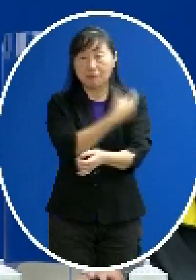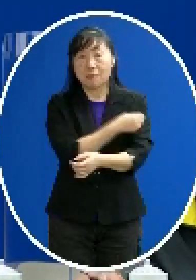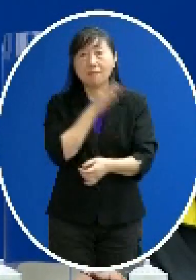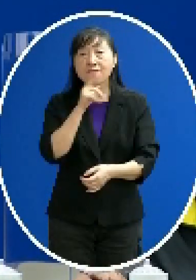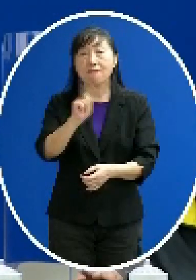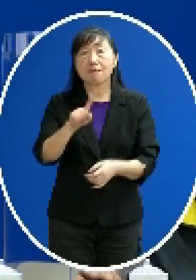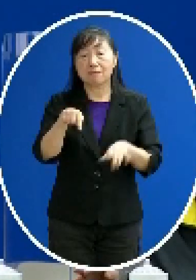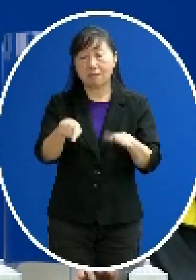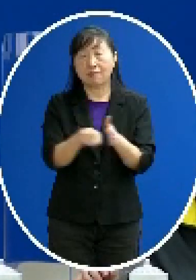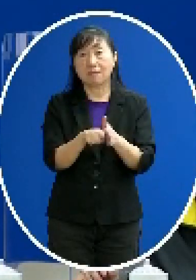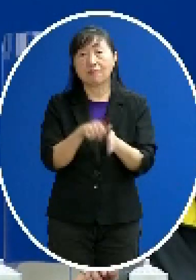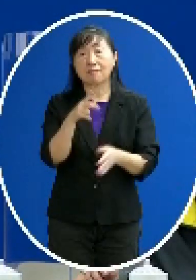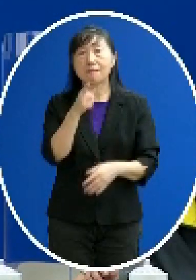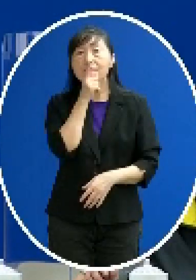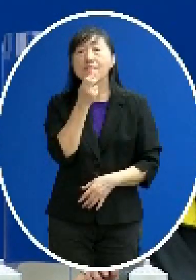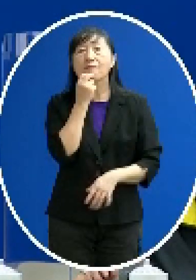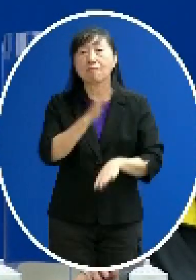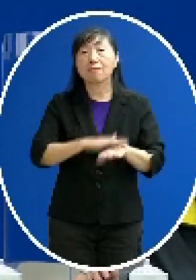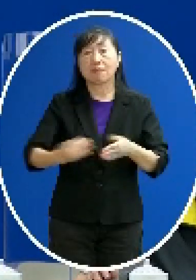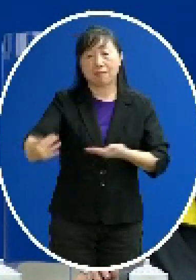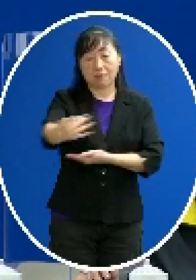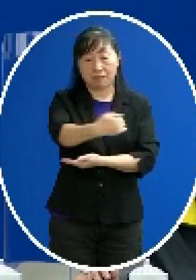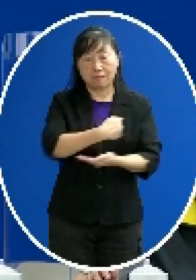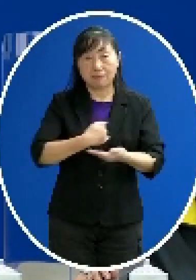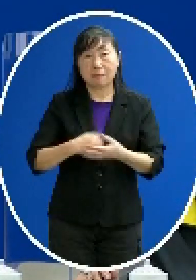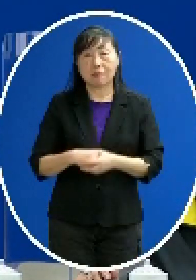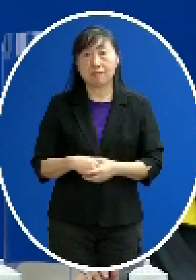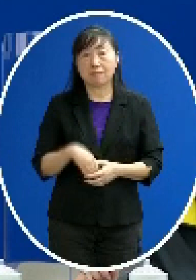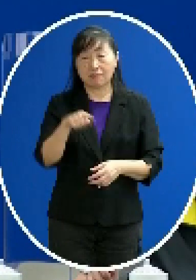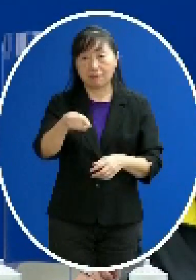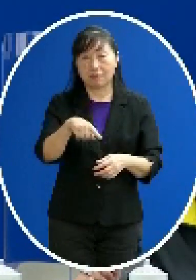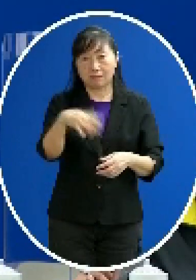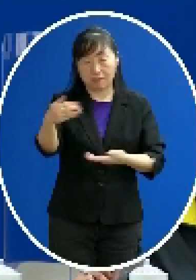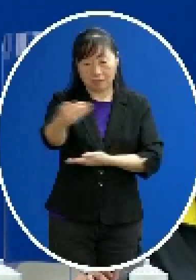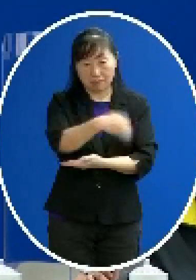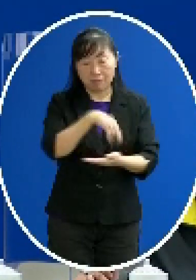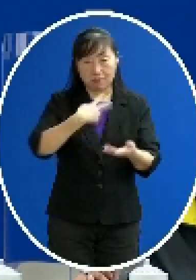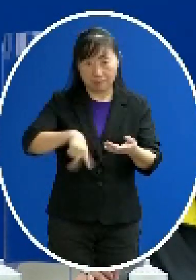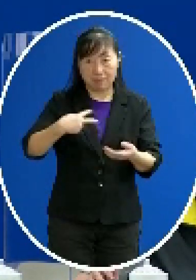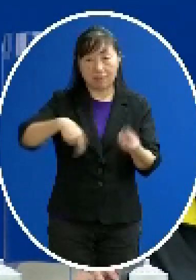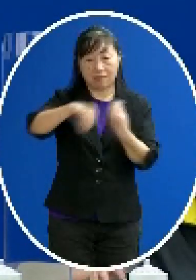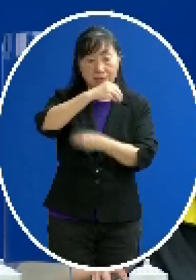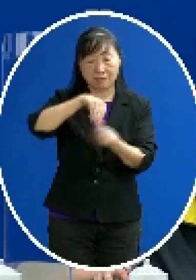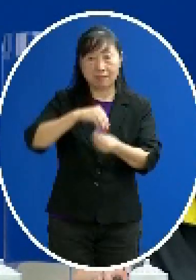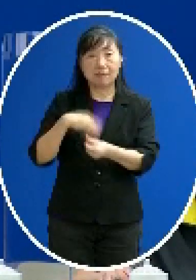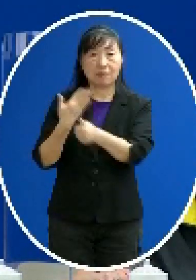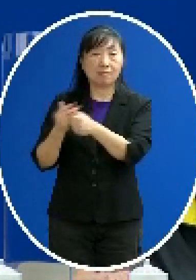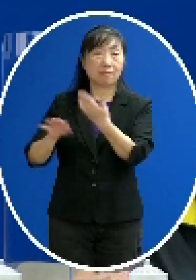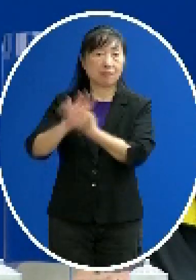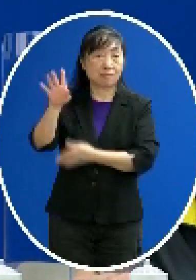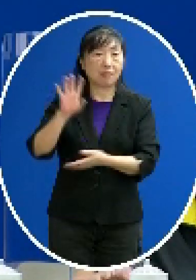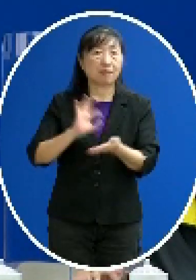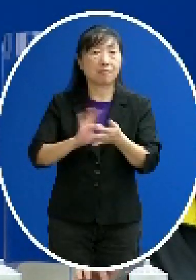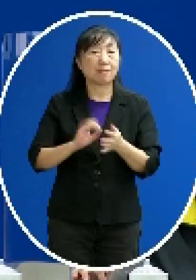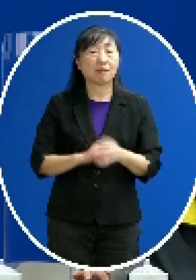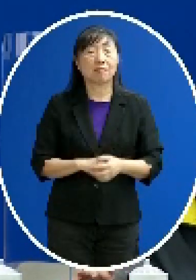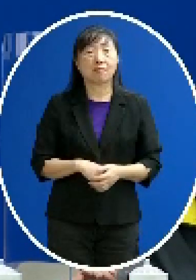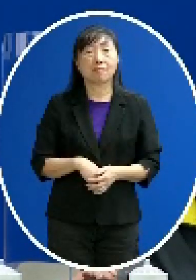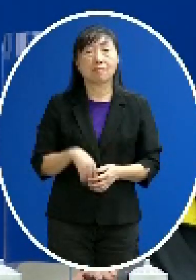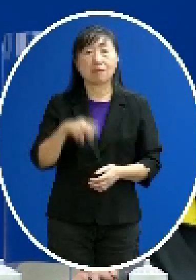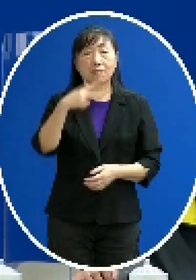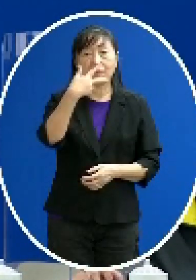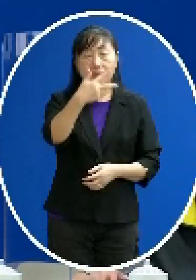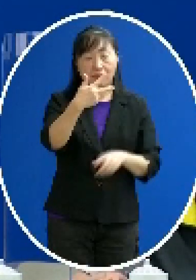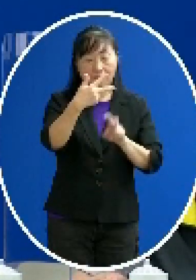中央这边来收回啊，我们会规划达到其他的一个用途。那我们也会在28号